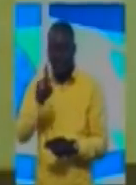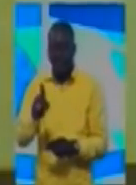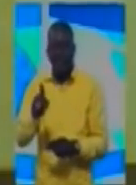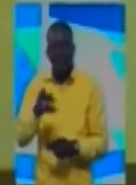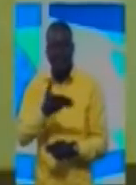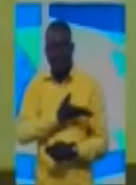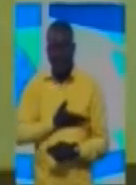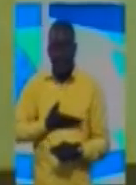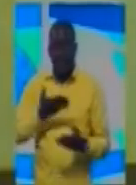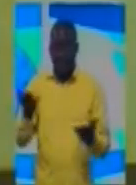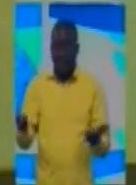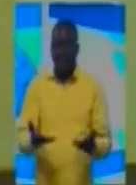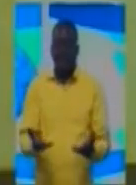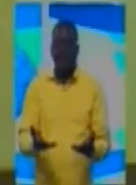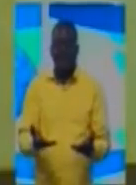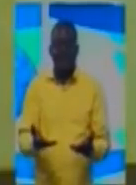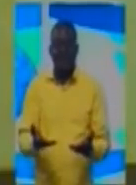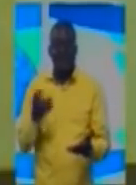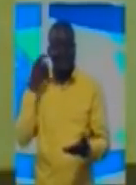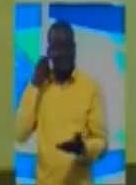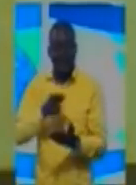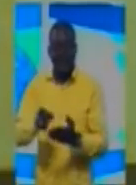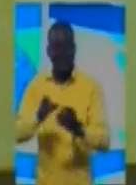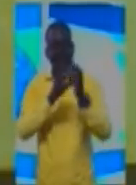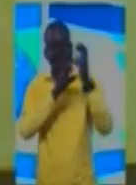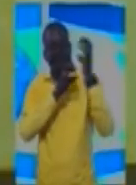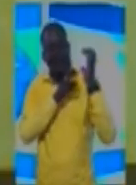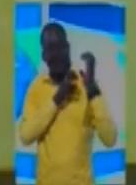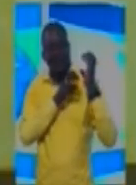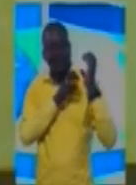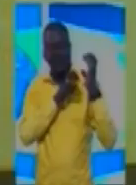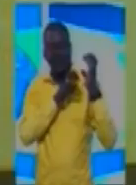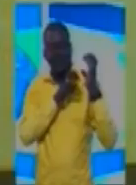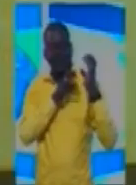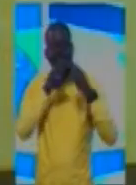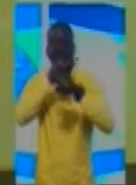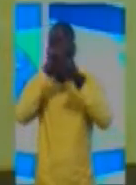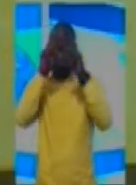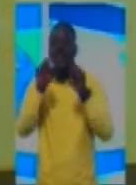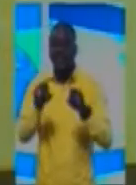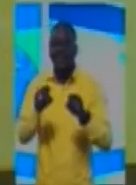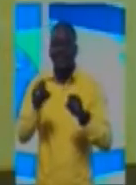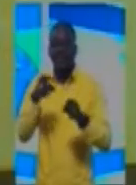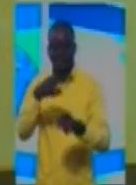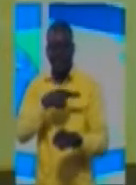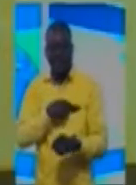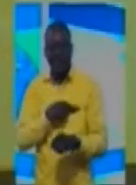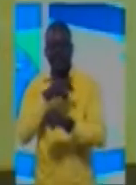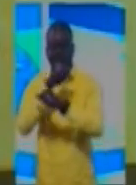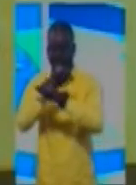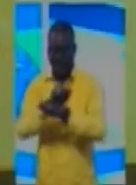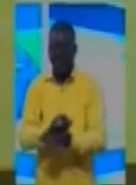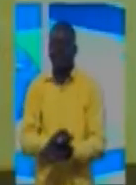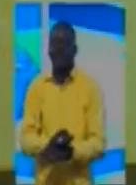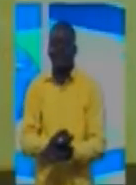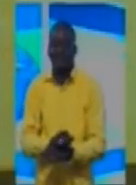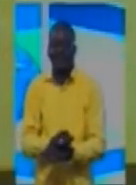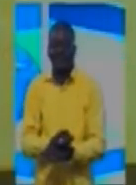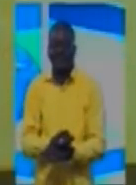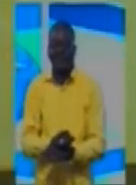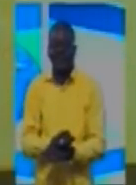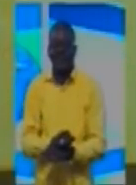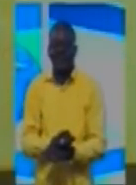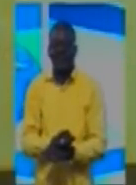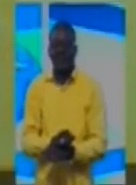Voilà. Secrétaire national chargé des questions religieuse et coutumière. C'est un